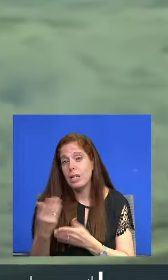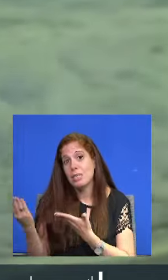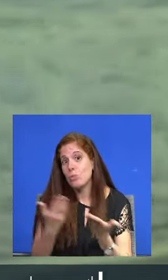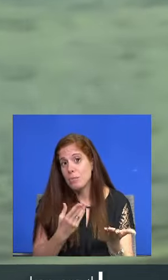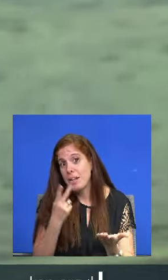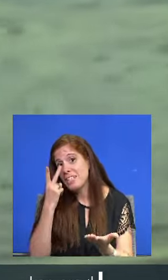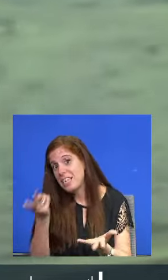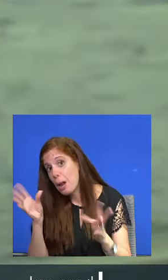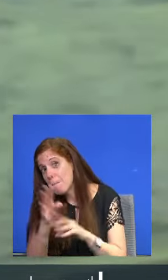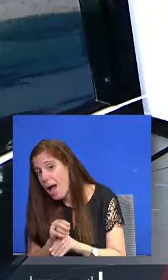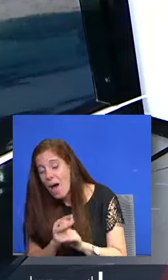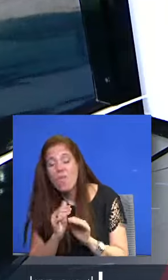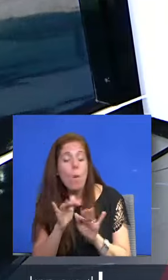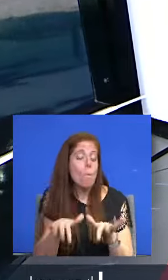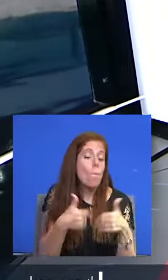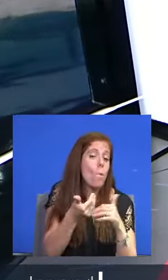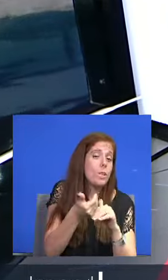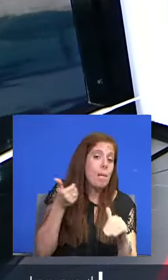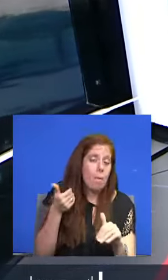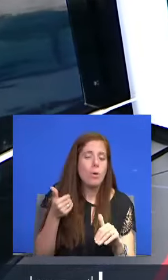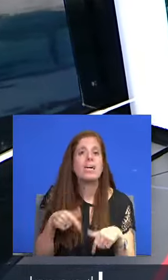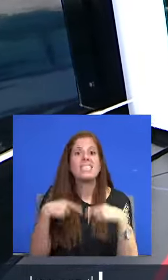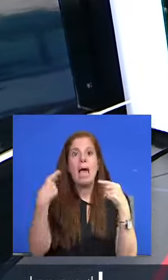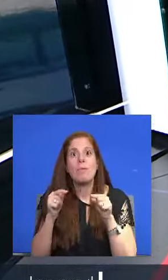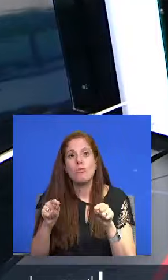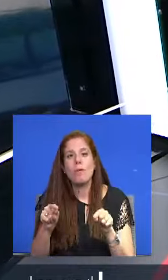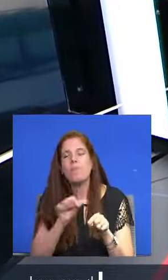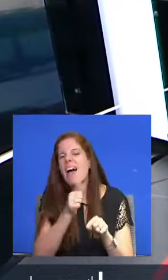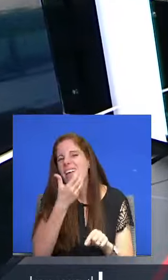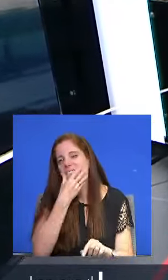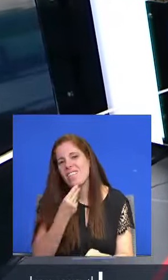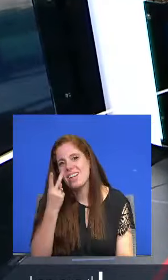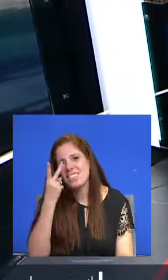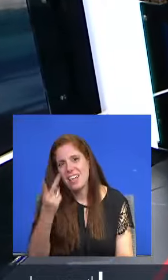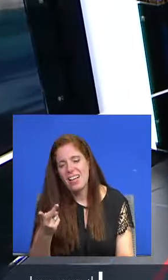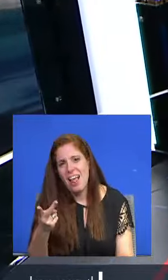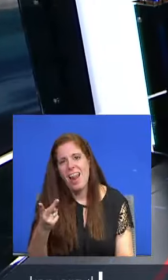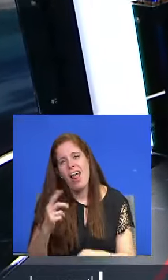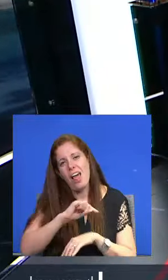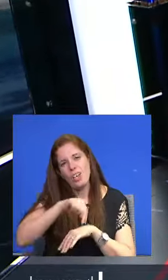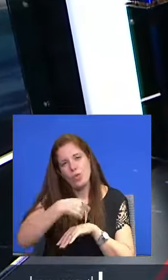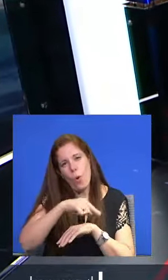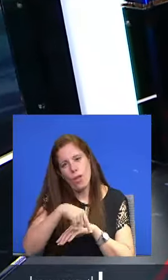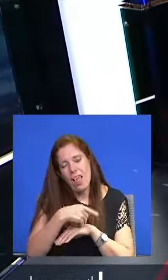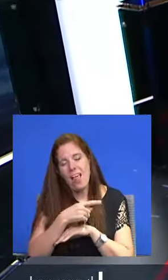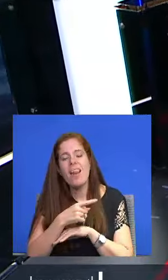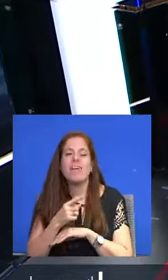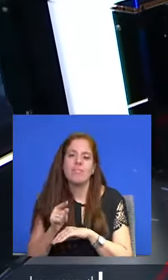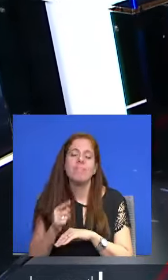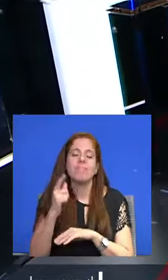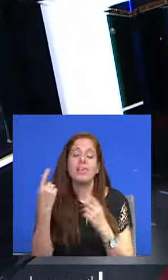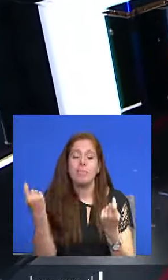בערב או בשעות הבוקר המוקדמות. זה הימים שבהם הכי יפה להסתכל ככה על השעות האלה של הדמדומים, חסות ונראה את כל